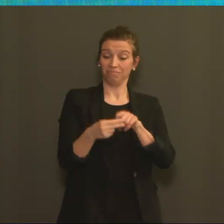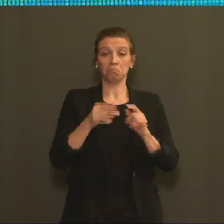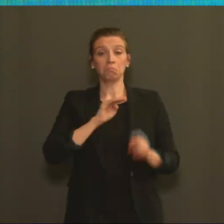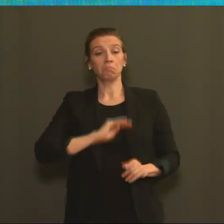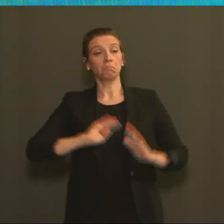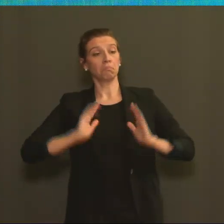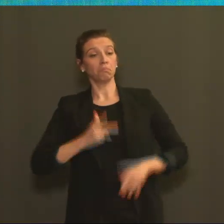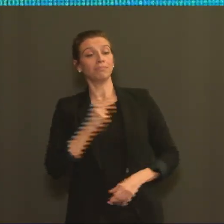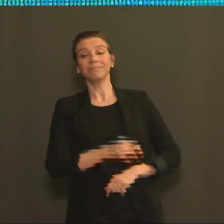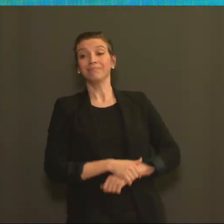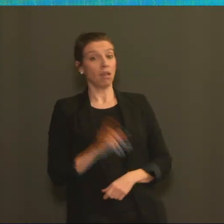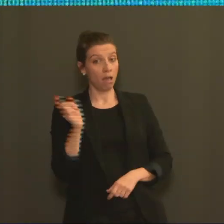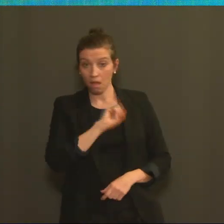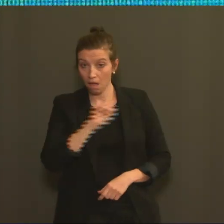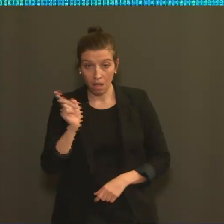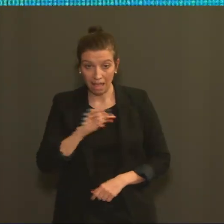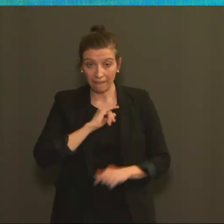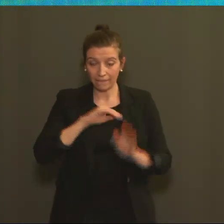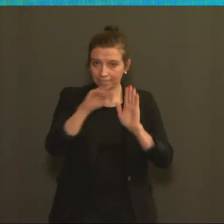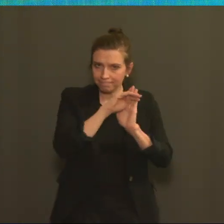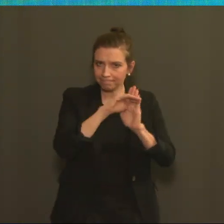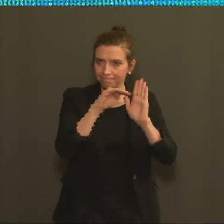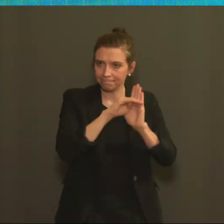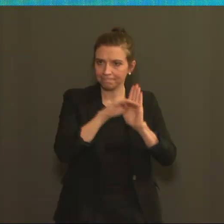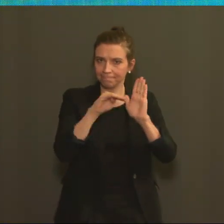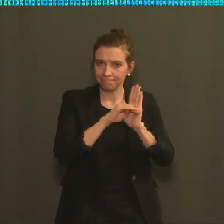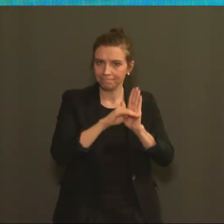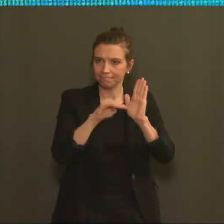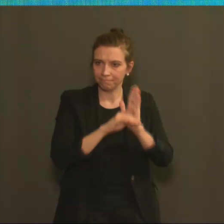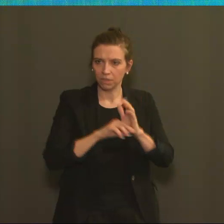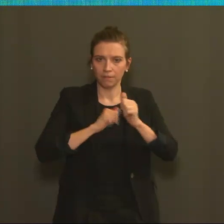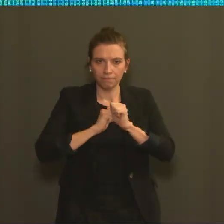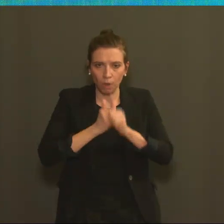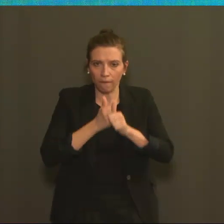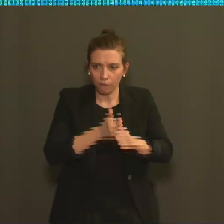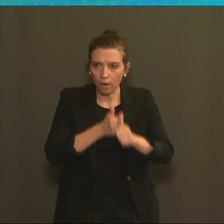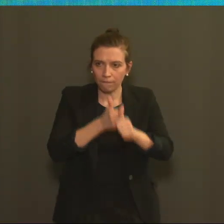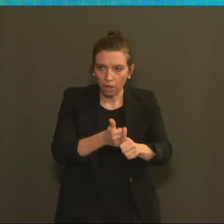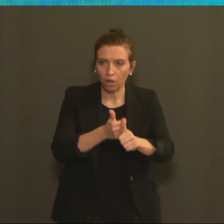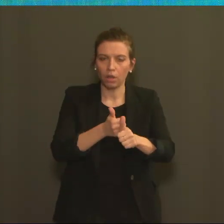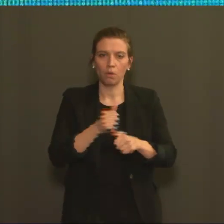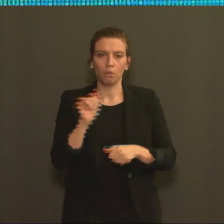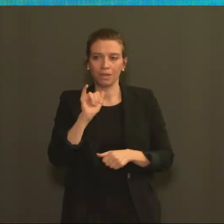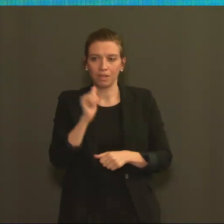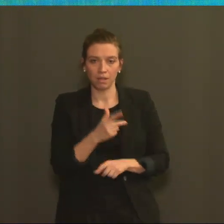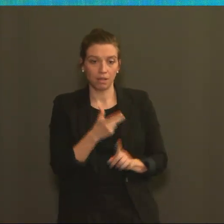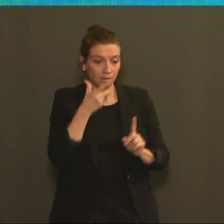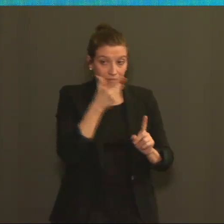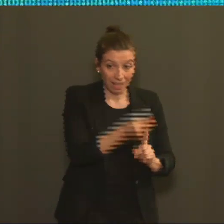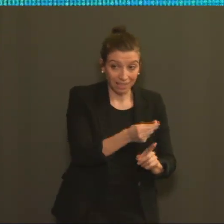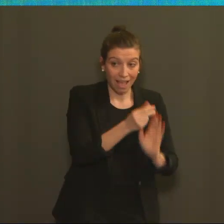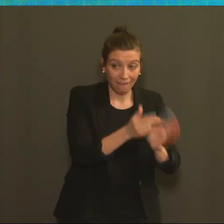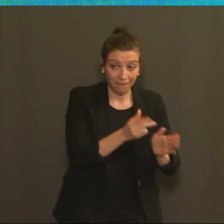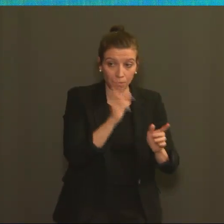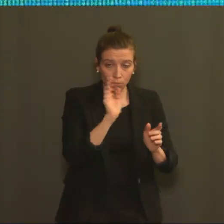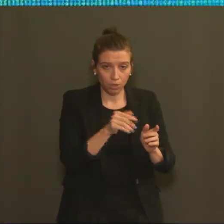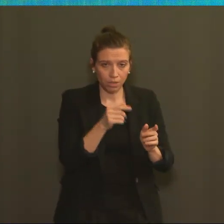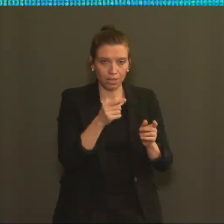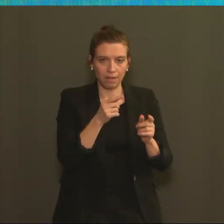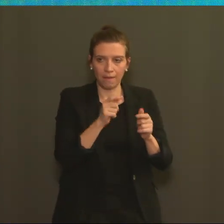en dat ook en zeker leerproces vraagt gaande van de bewaring de ontvoering tot uiteindelijk